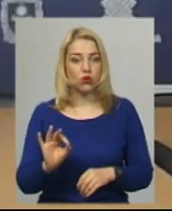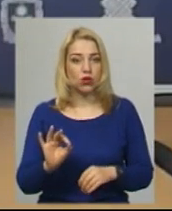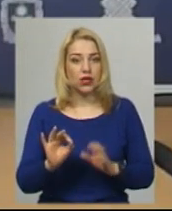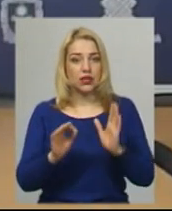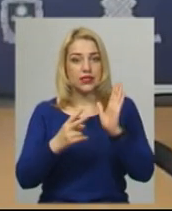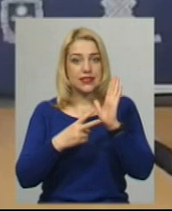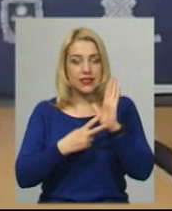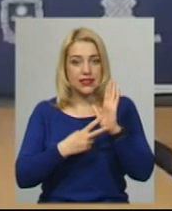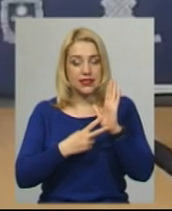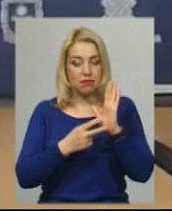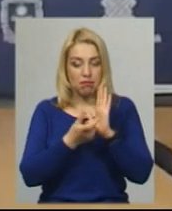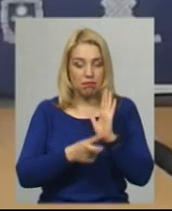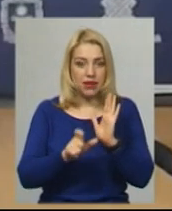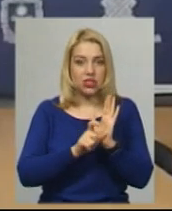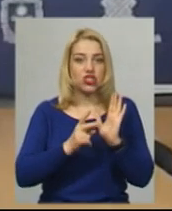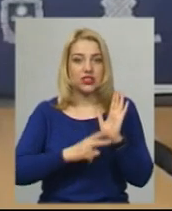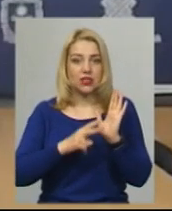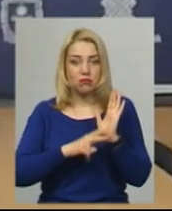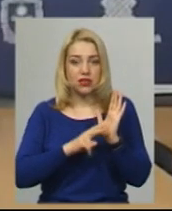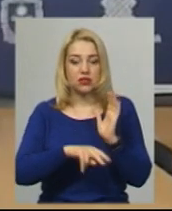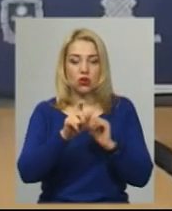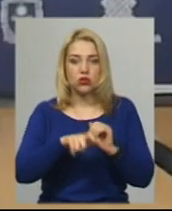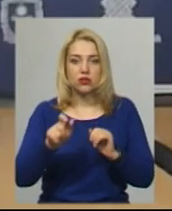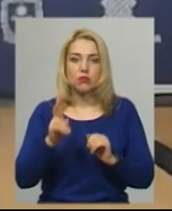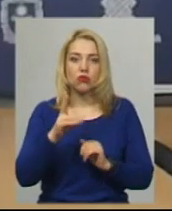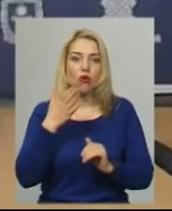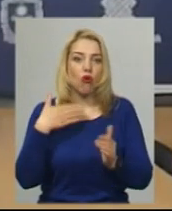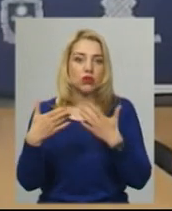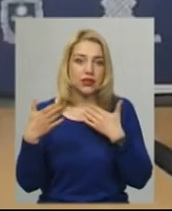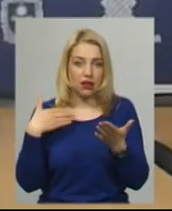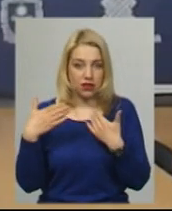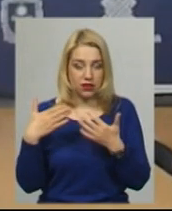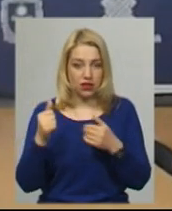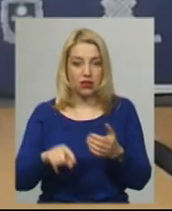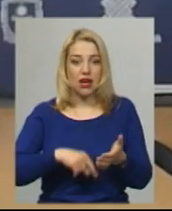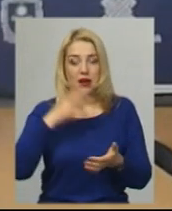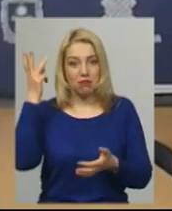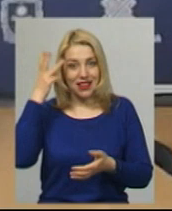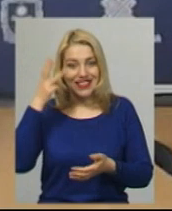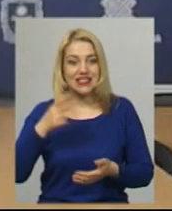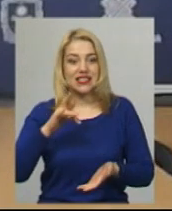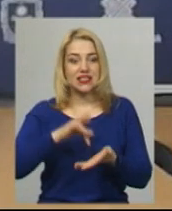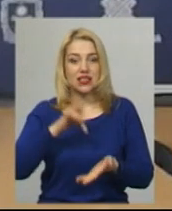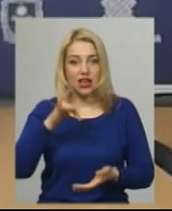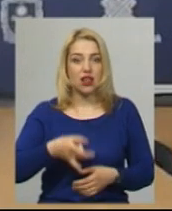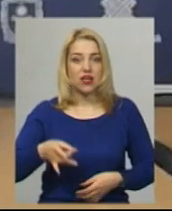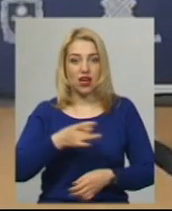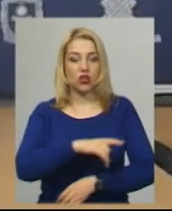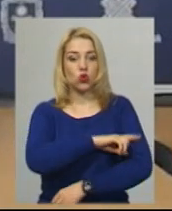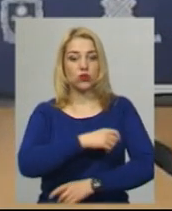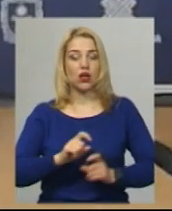більше 70 осіб контактних в Хмельницькій центральній районній лікарні,